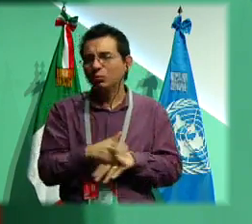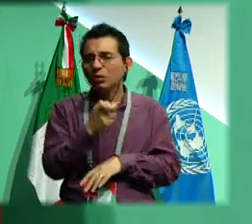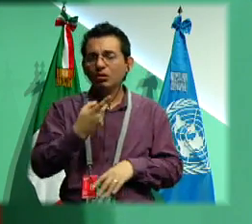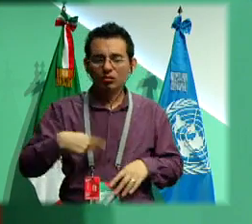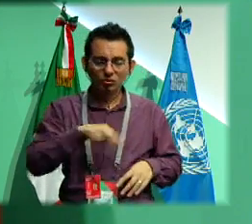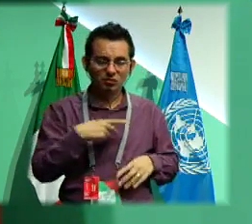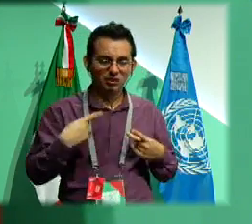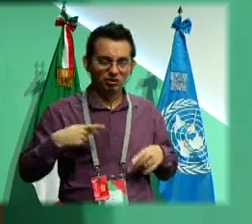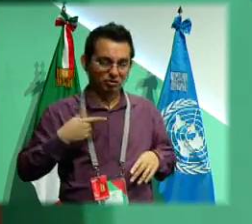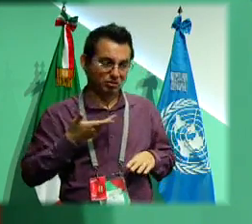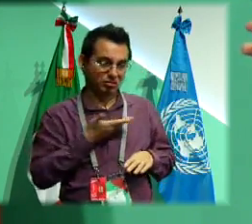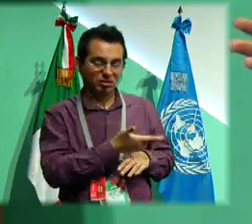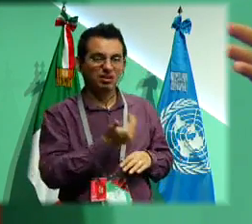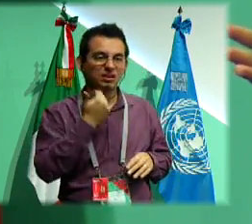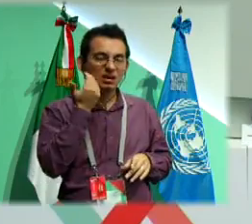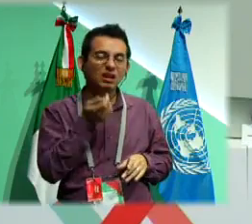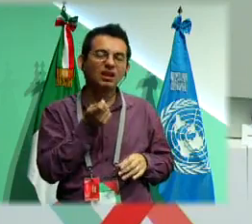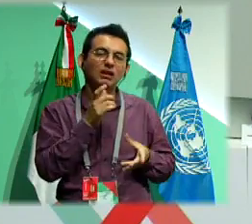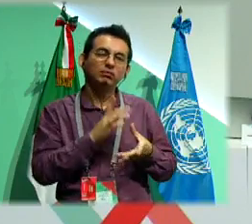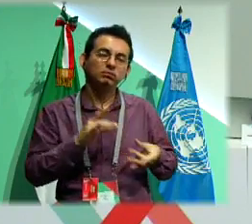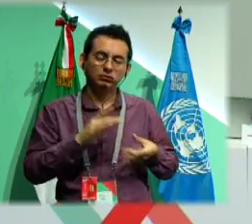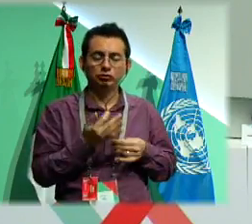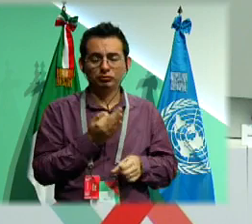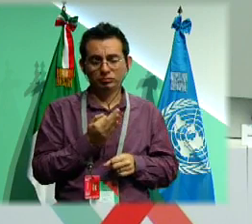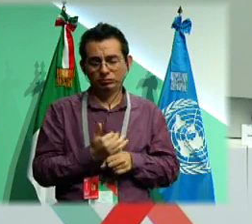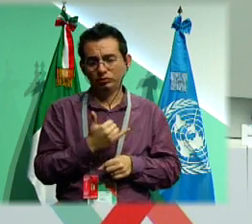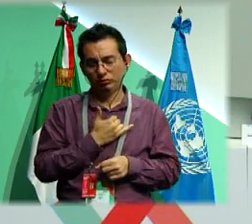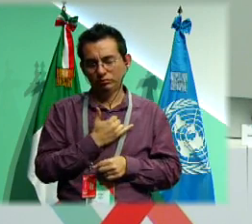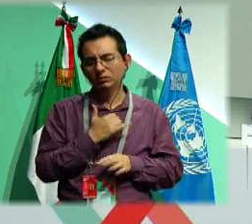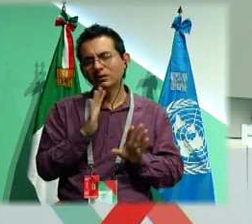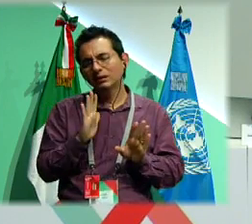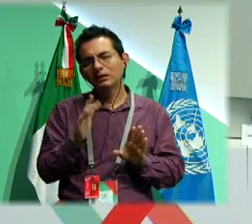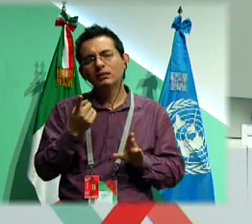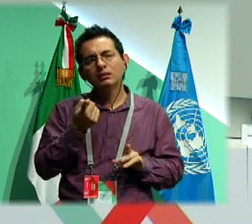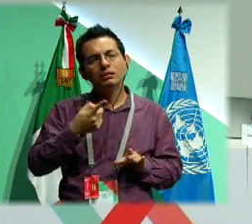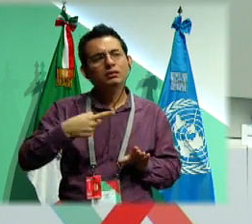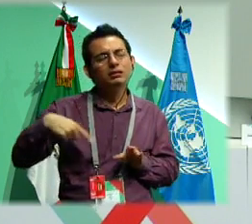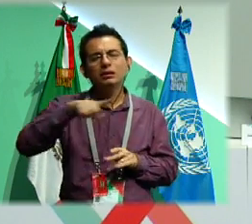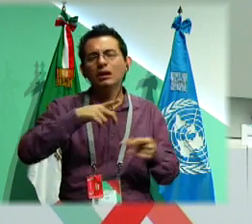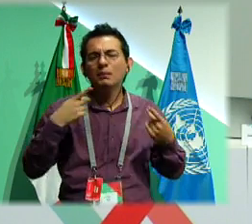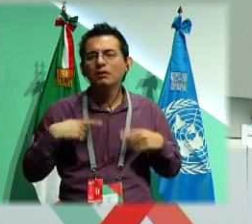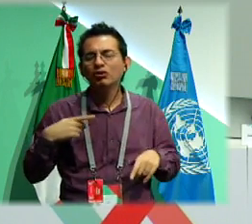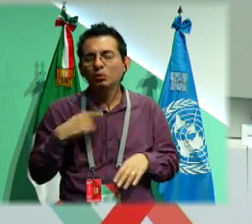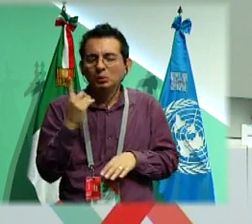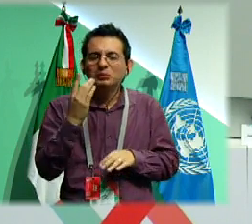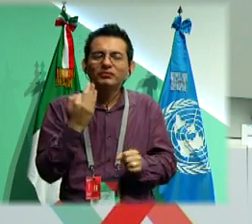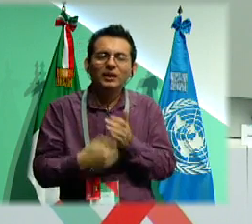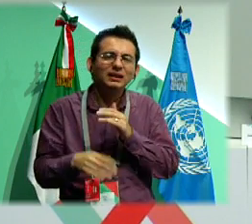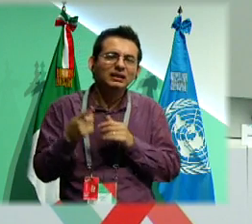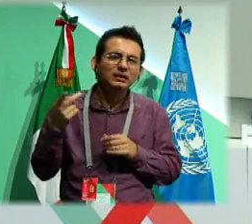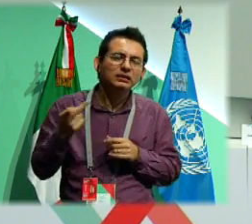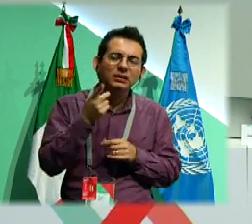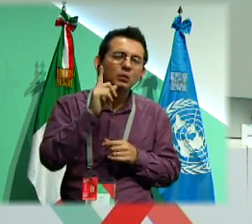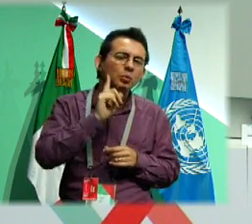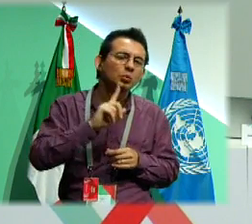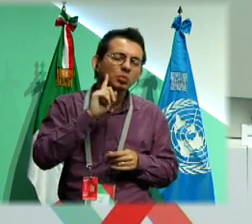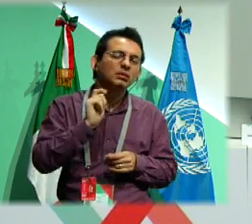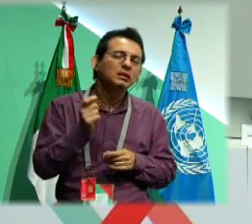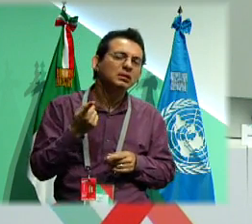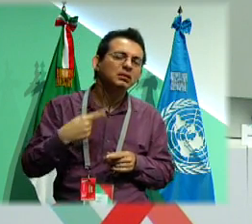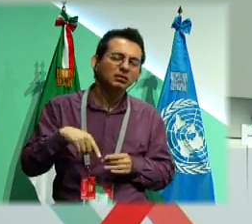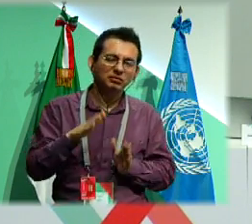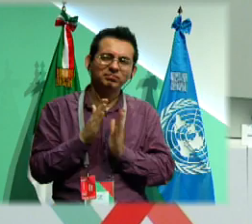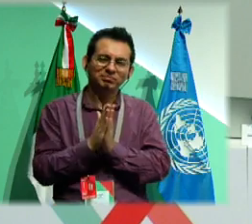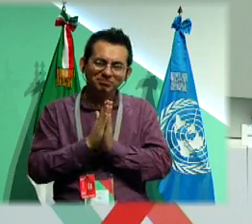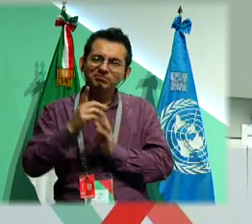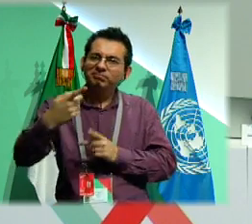Je voudrais tout d'abord voir s'il y a des femmes qui posent des questions dans le public.